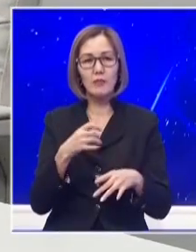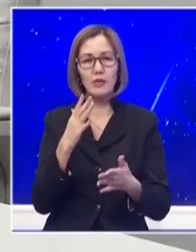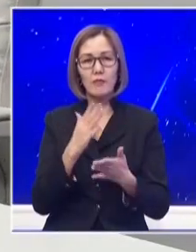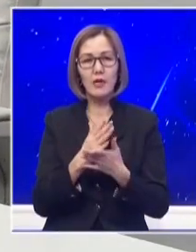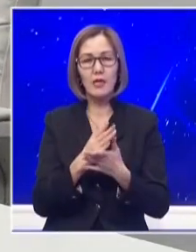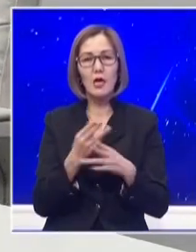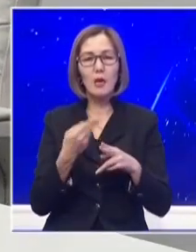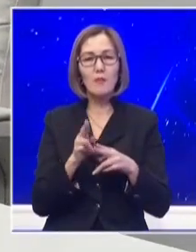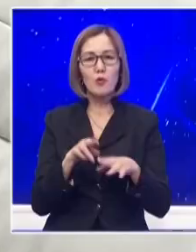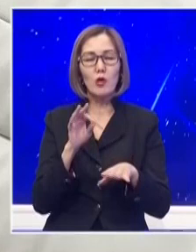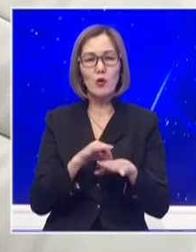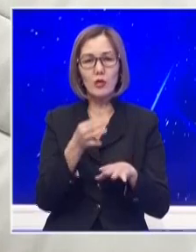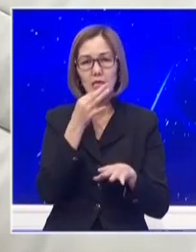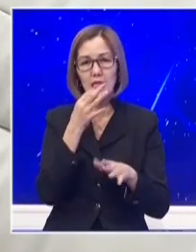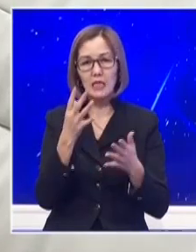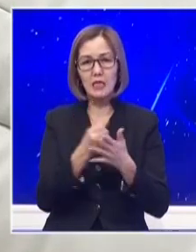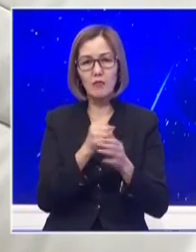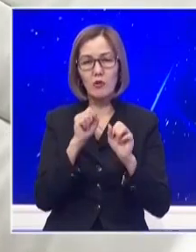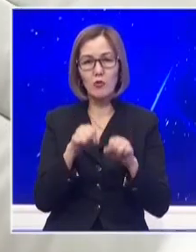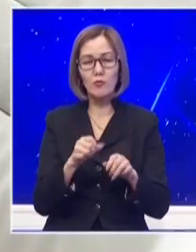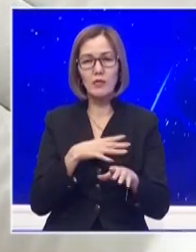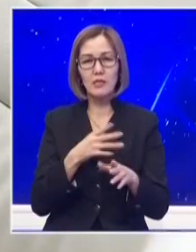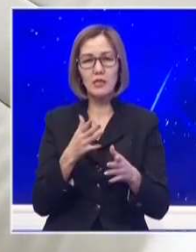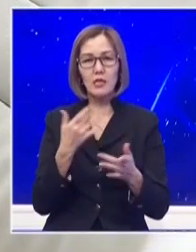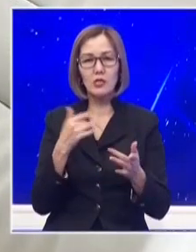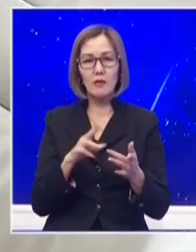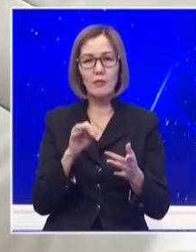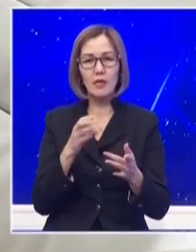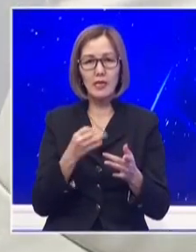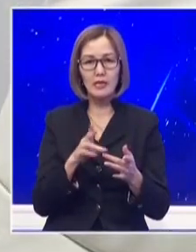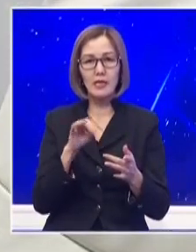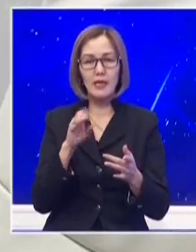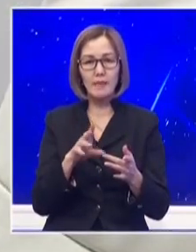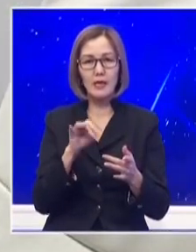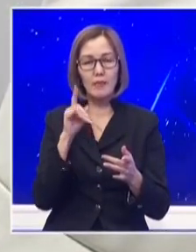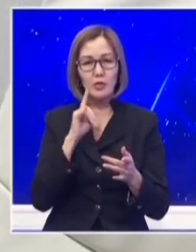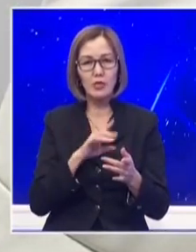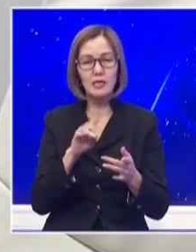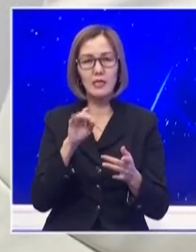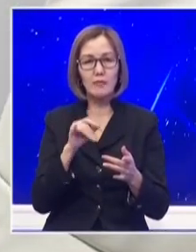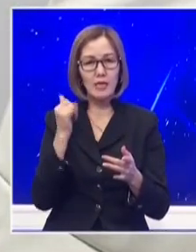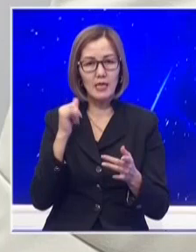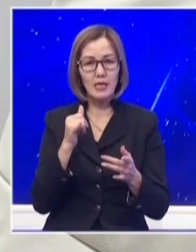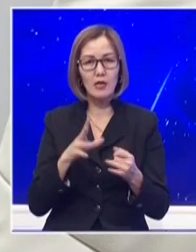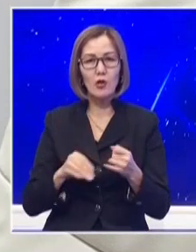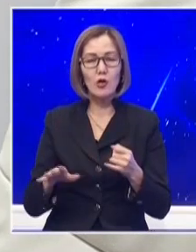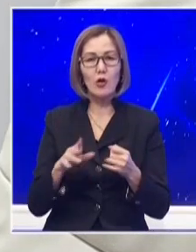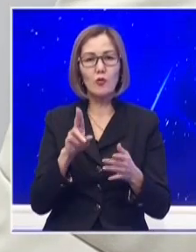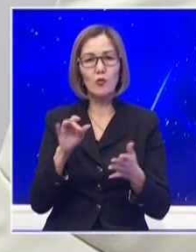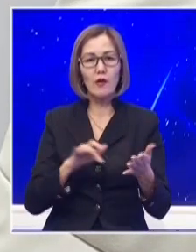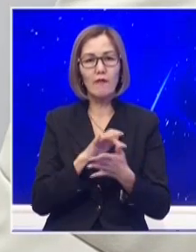Бұл құрылғы ауруды ерте анықтауға көмектеседі. Құрылғылар Жамбыл, Қарасай, Райымбек, Еңбекші Қазақ, Іле, Ұйғыр